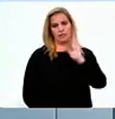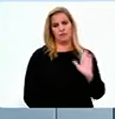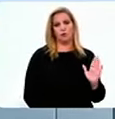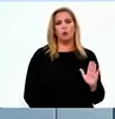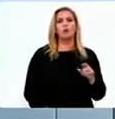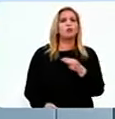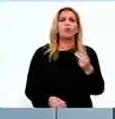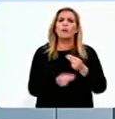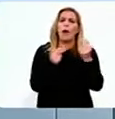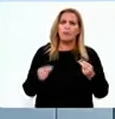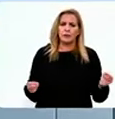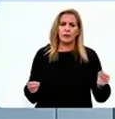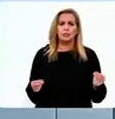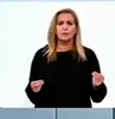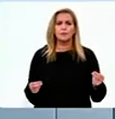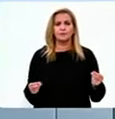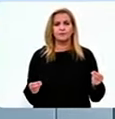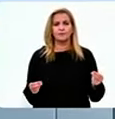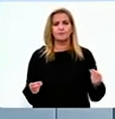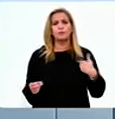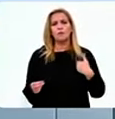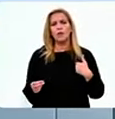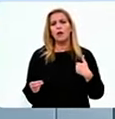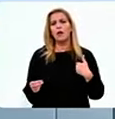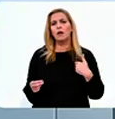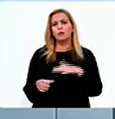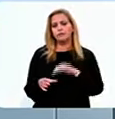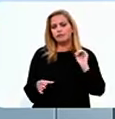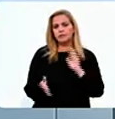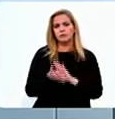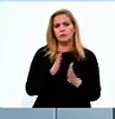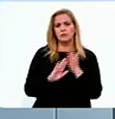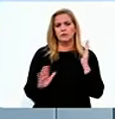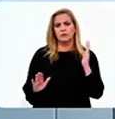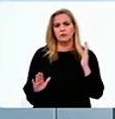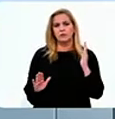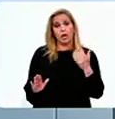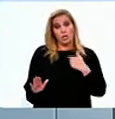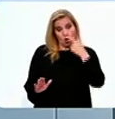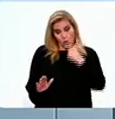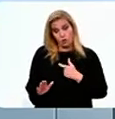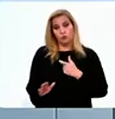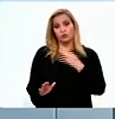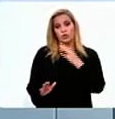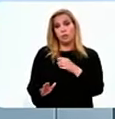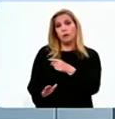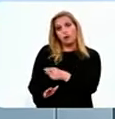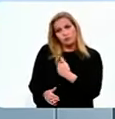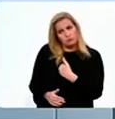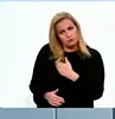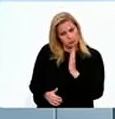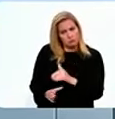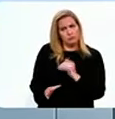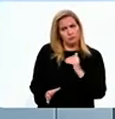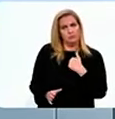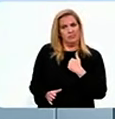γιατί εκεί είναι η ουσία του πράγματος, εγώ δεν αποχώρησα και είχα θέσει και αυτόν στη διάθεσή τους για αποχώρηση. Το